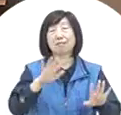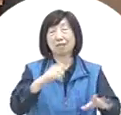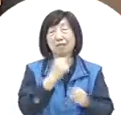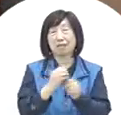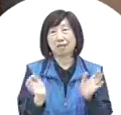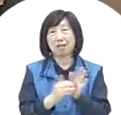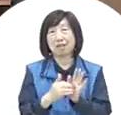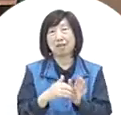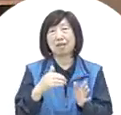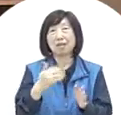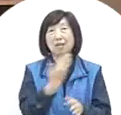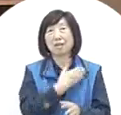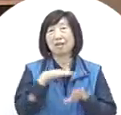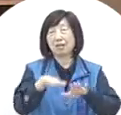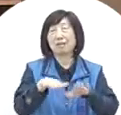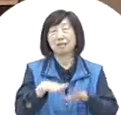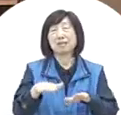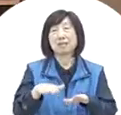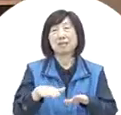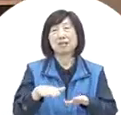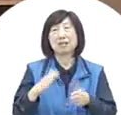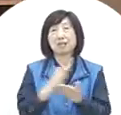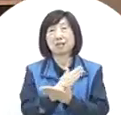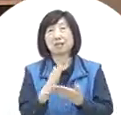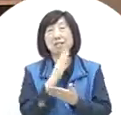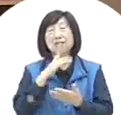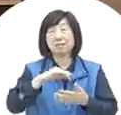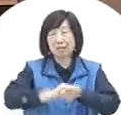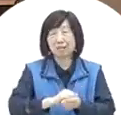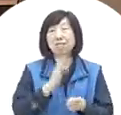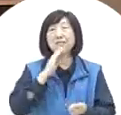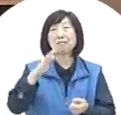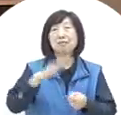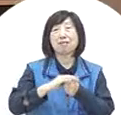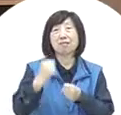耐震评估，确定说他要去做补强工程的